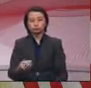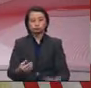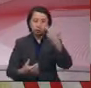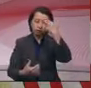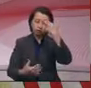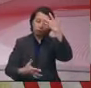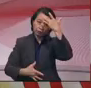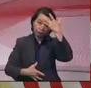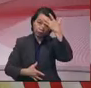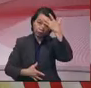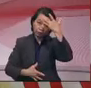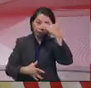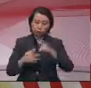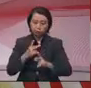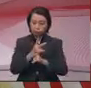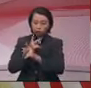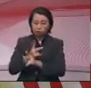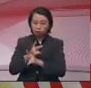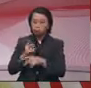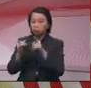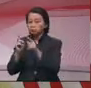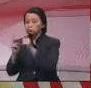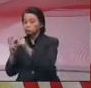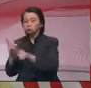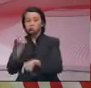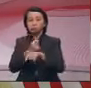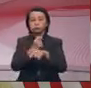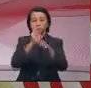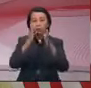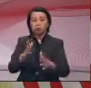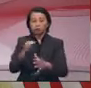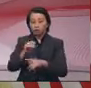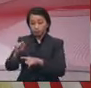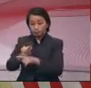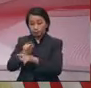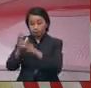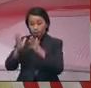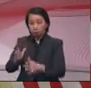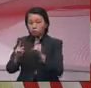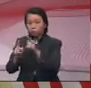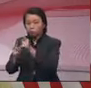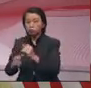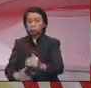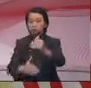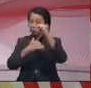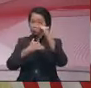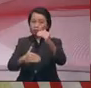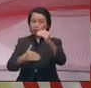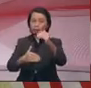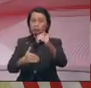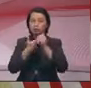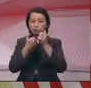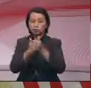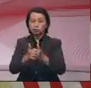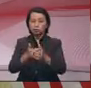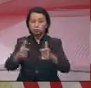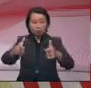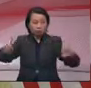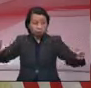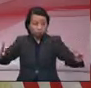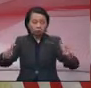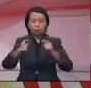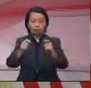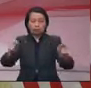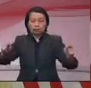Gejala sakit. Kawalan bilangan, petugas dan pengguna dihadkan dan mengikut sesi dan keluasan